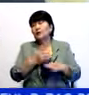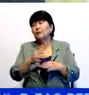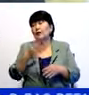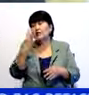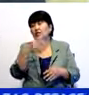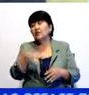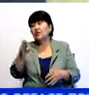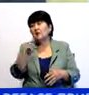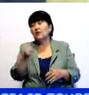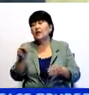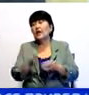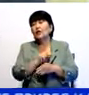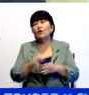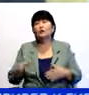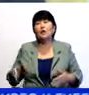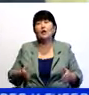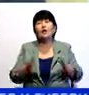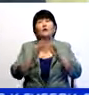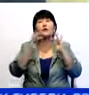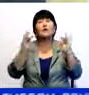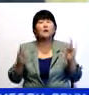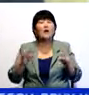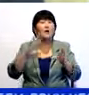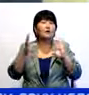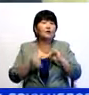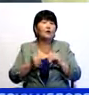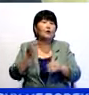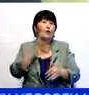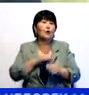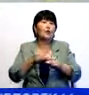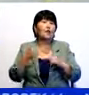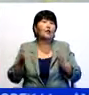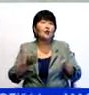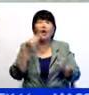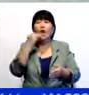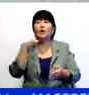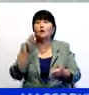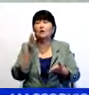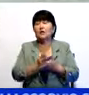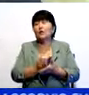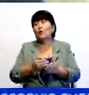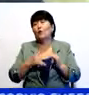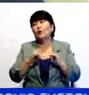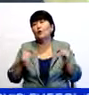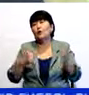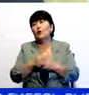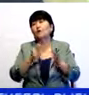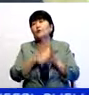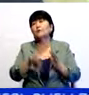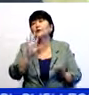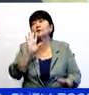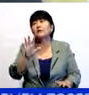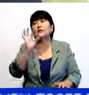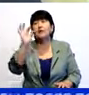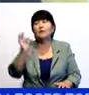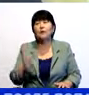4 миллиарда на ремонт дорог и мостов. В итоге доля дорог хорошего качества увеличится до